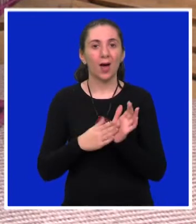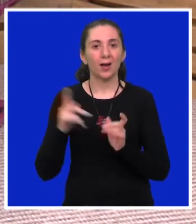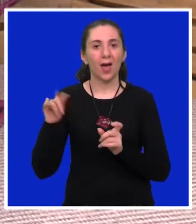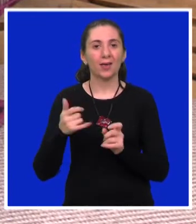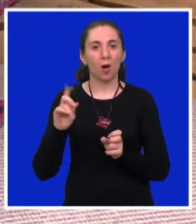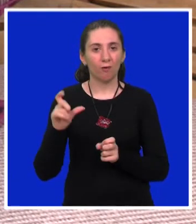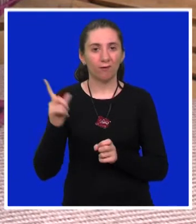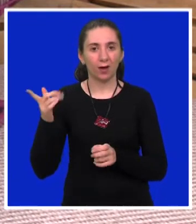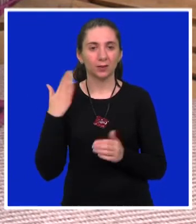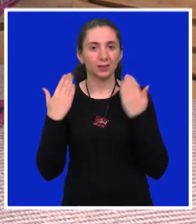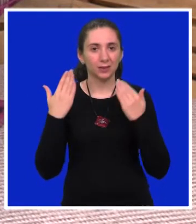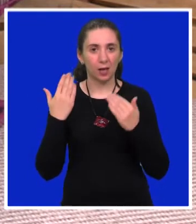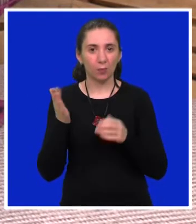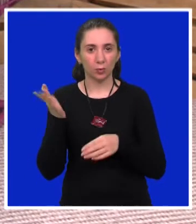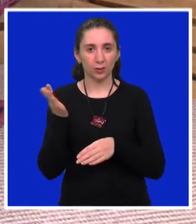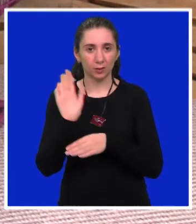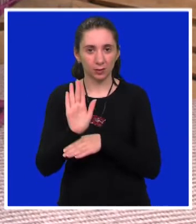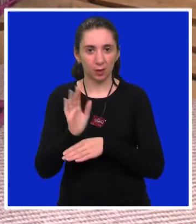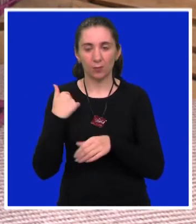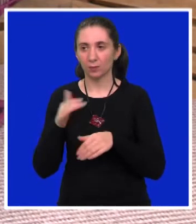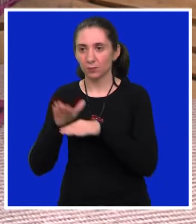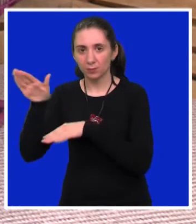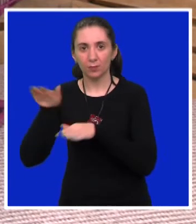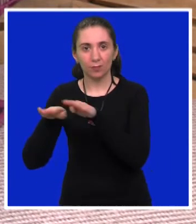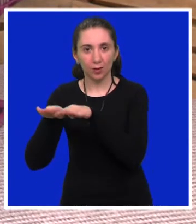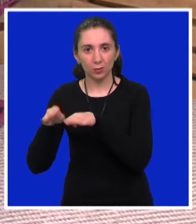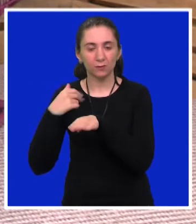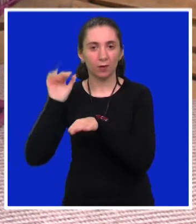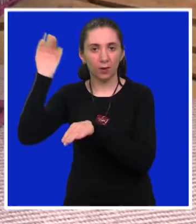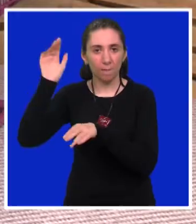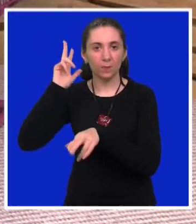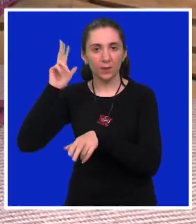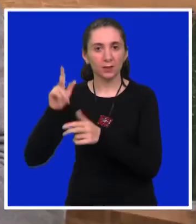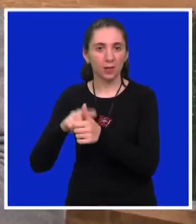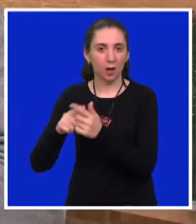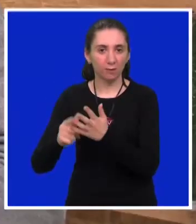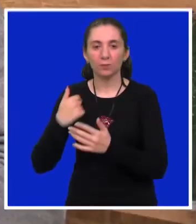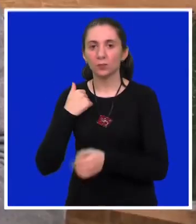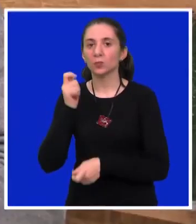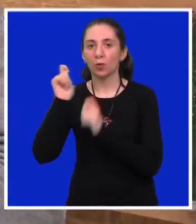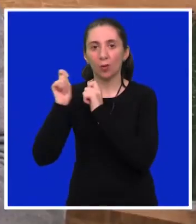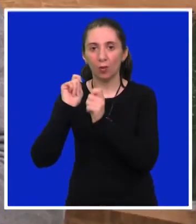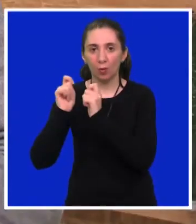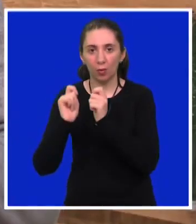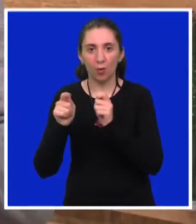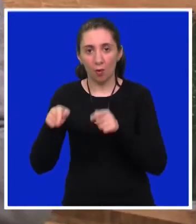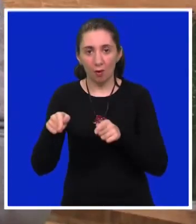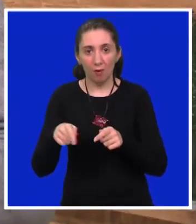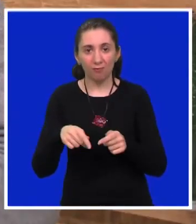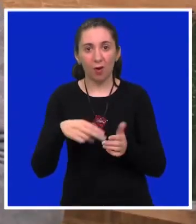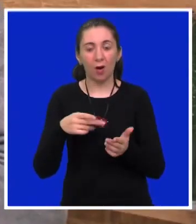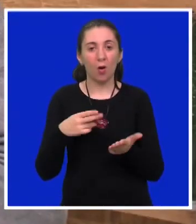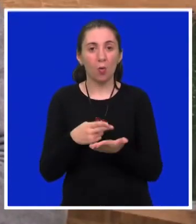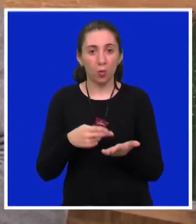zastupnice Marije Jelkovac išli prema ministarstvu sa određenim zahtjevima. Razgovarali smo, tako da ova